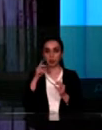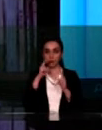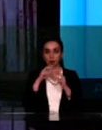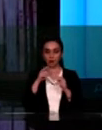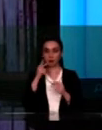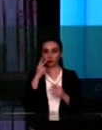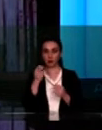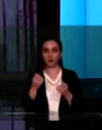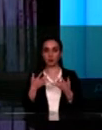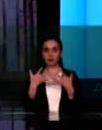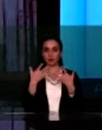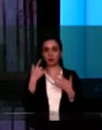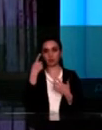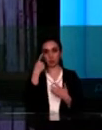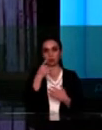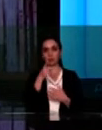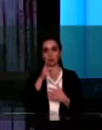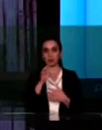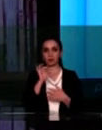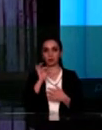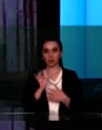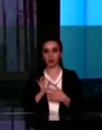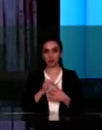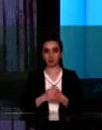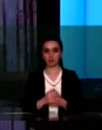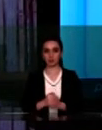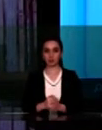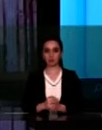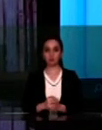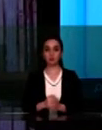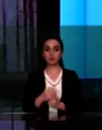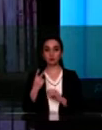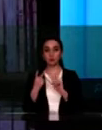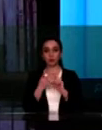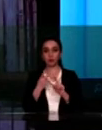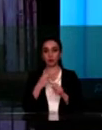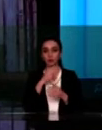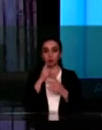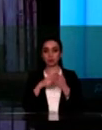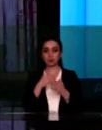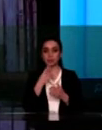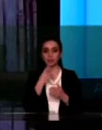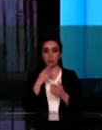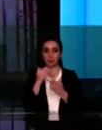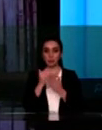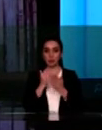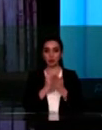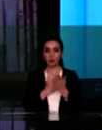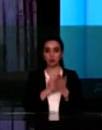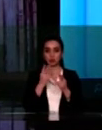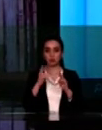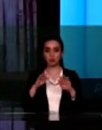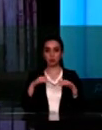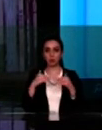«Проверить», у нас выходит сообщение, что мы ответили верно. Второй вопрос – язык программирования. То есть из